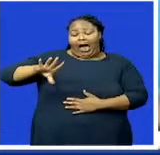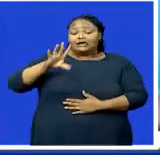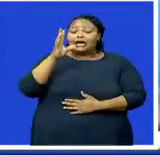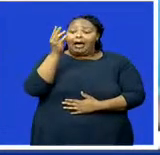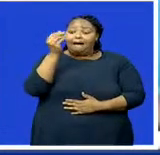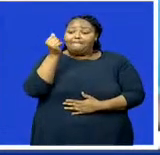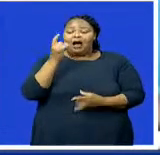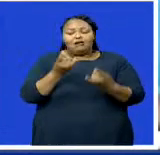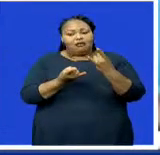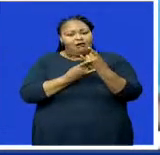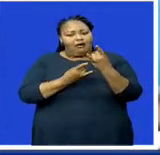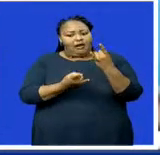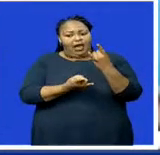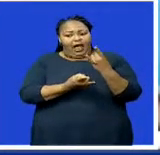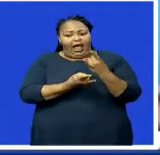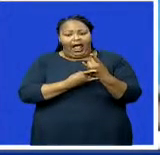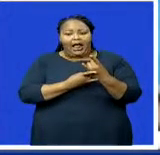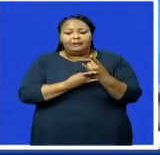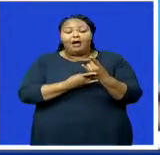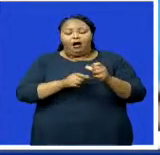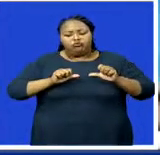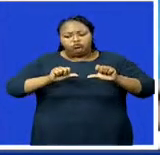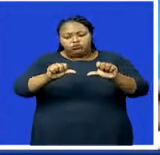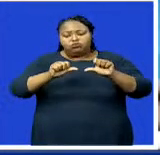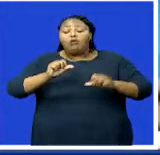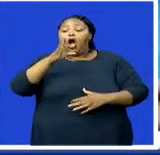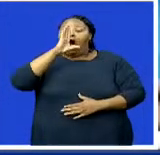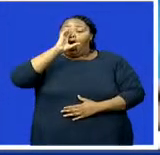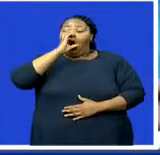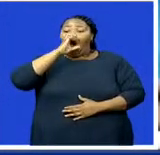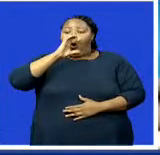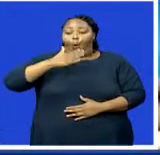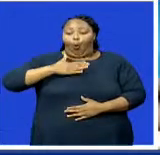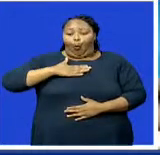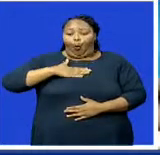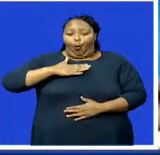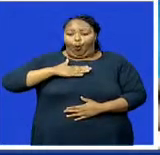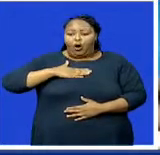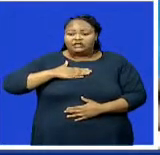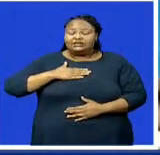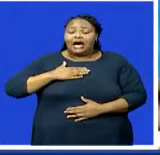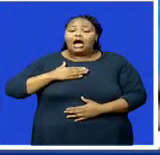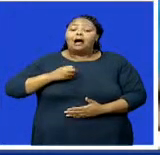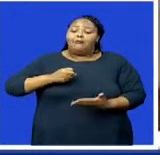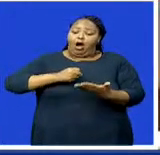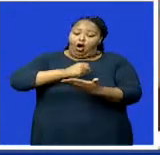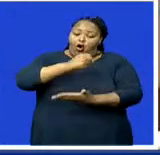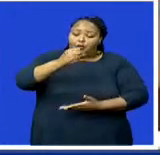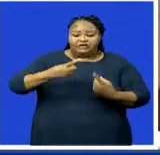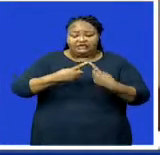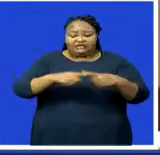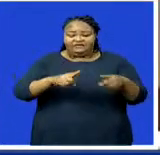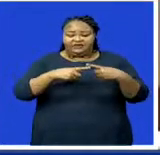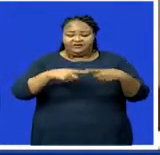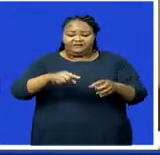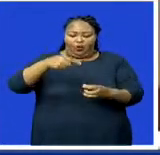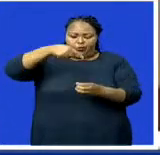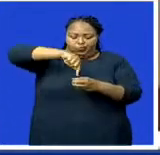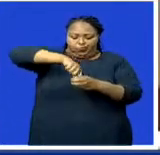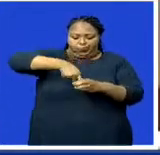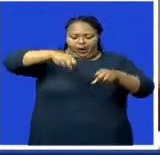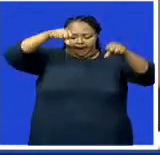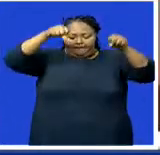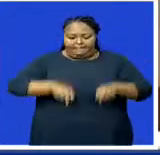mali yasita ekuthenini kufakwe emandi emimangweni leyahlukene emabhohole. Sigamule